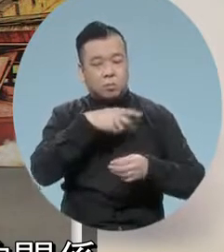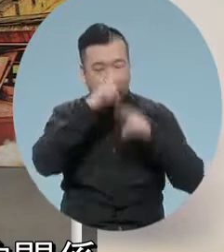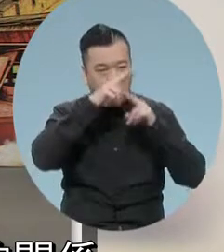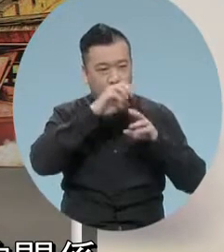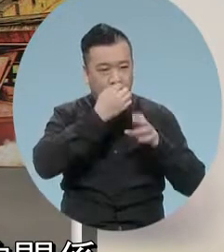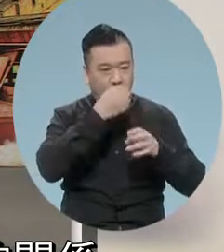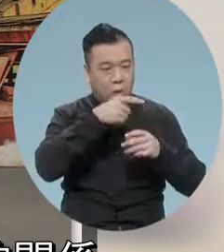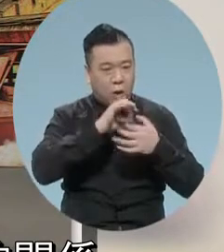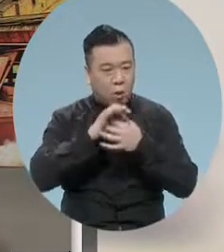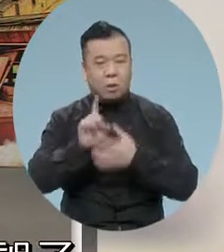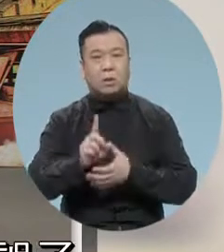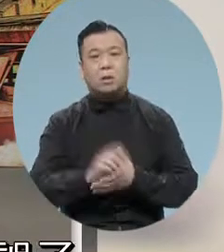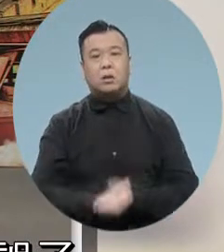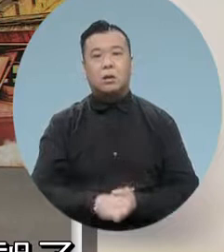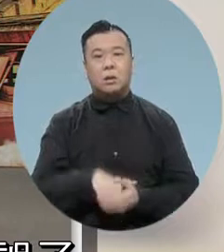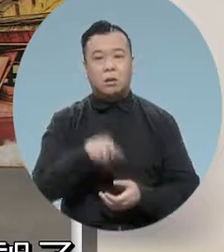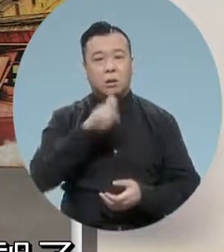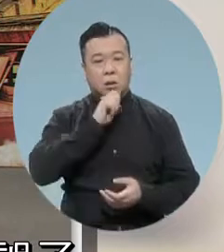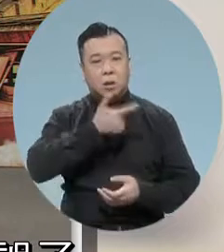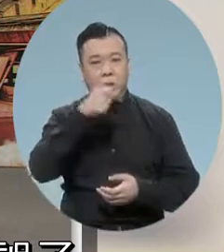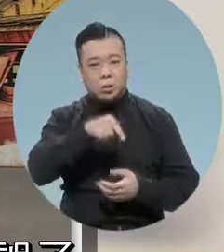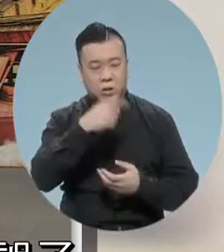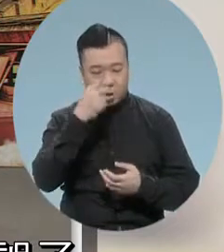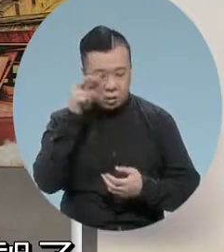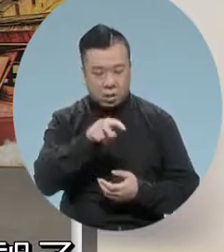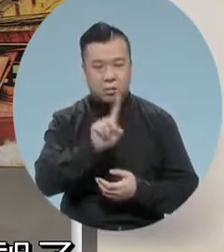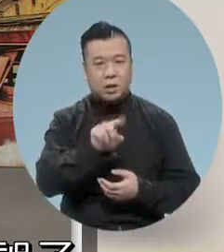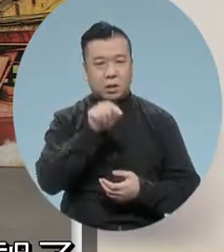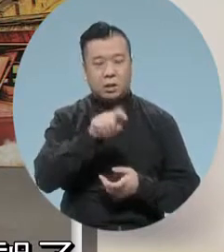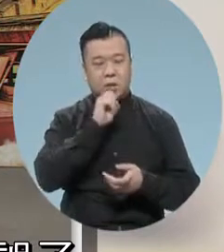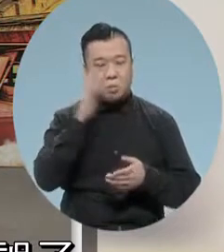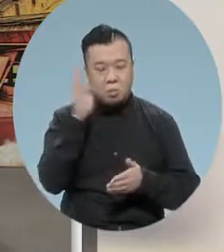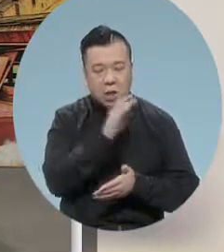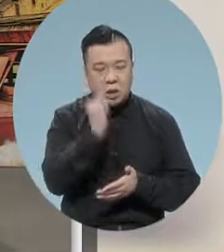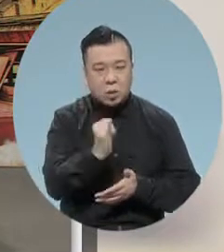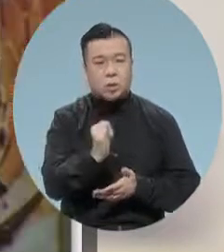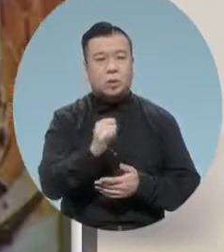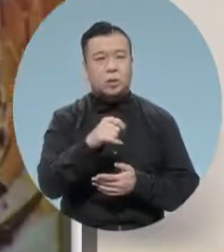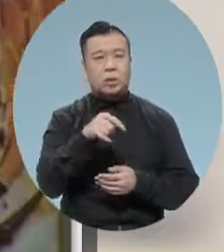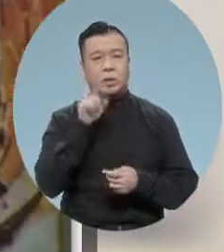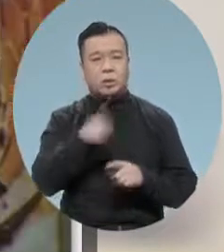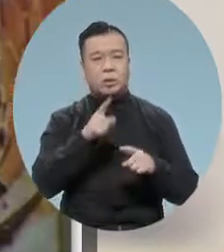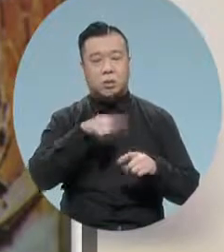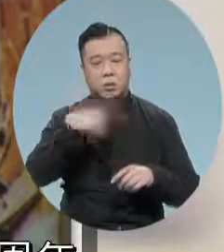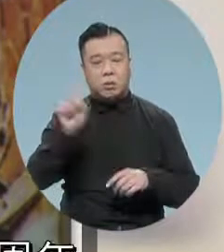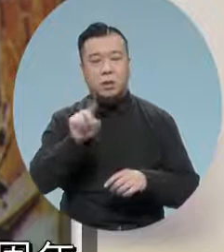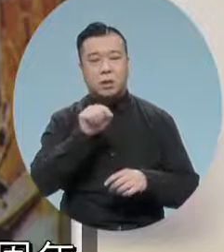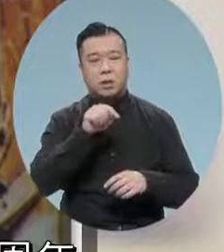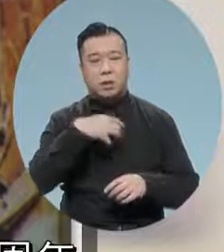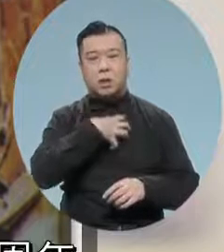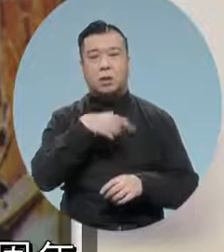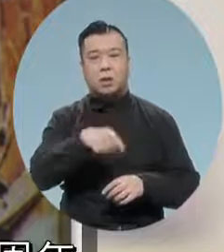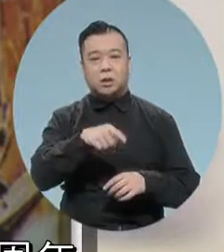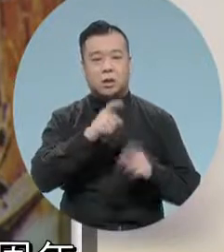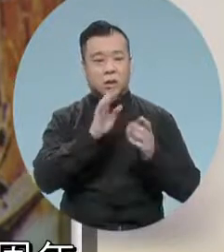香港之間個關係咧。導致到我哋好多時嘅睇法咧，就會偏差咗、錯誤咗。咁我呢個亦都係另一個咧，我認為作